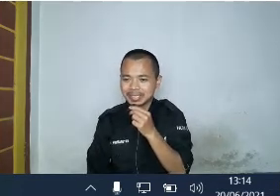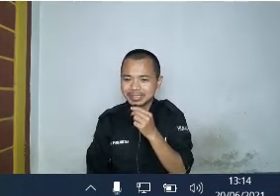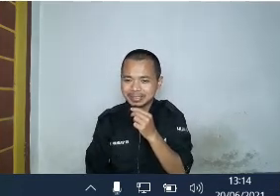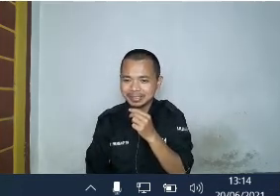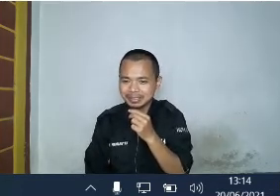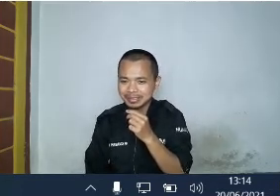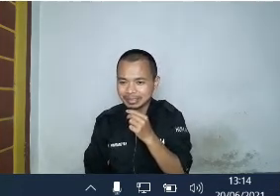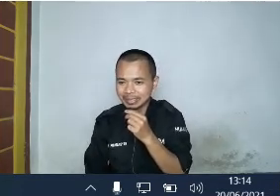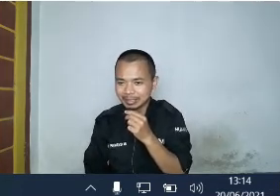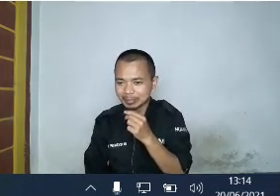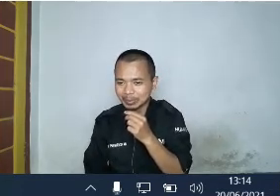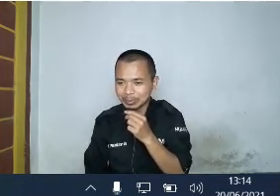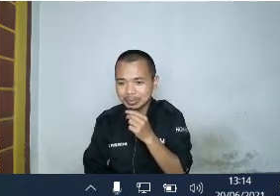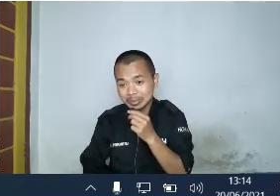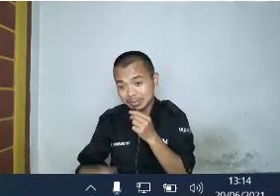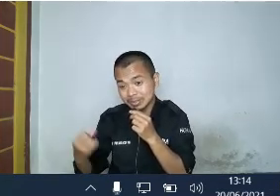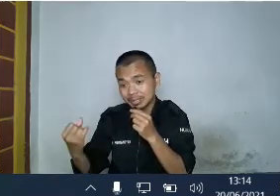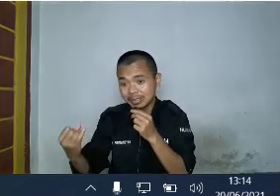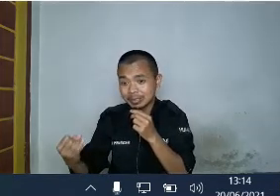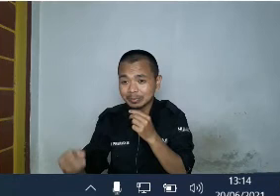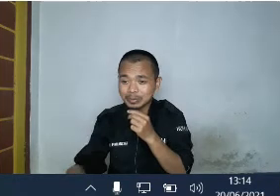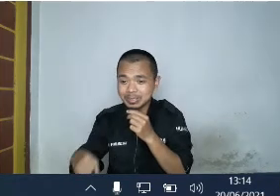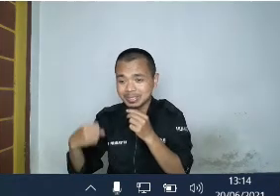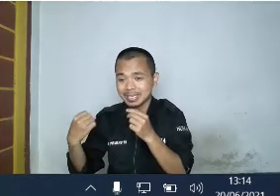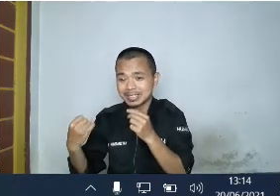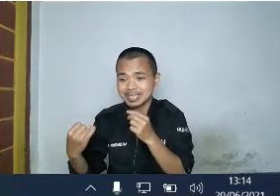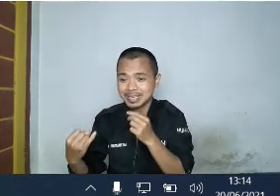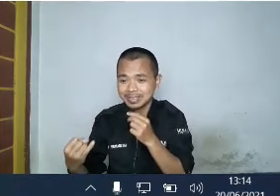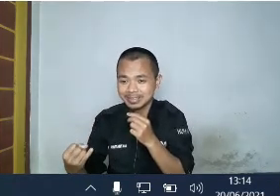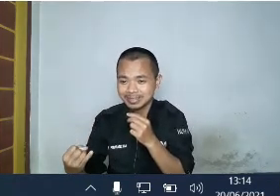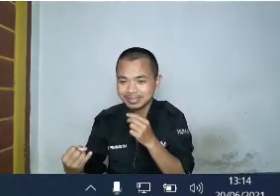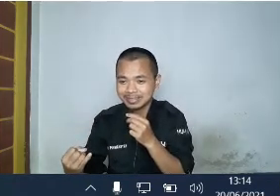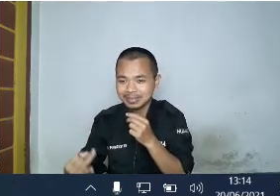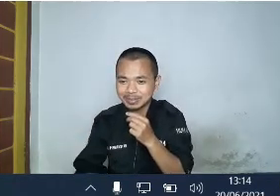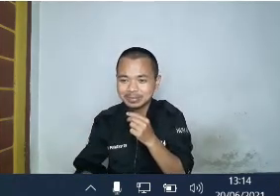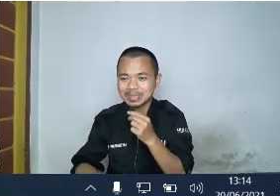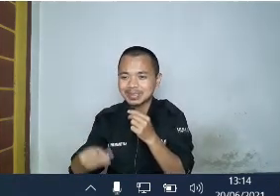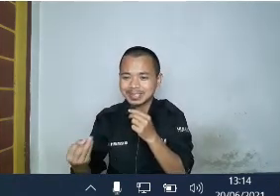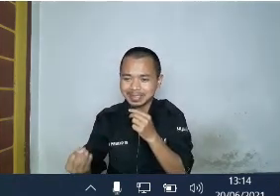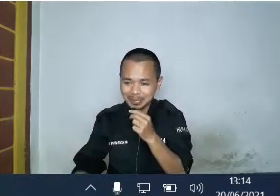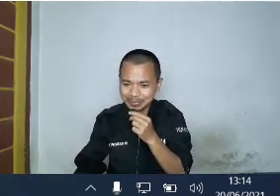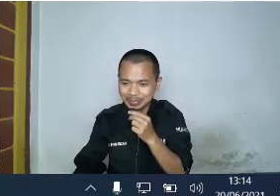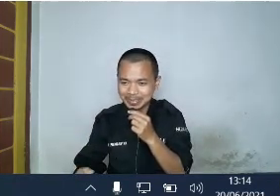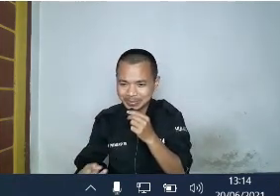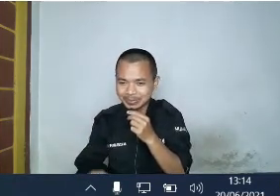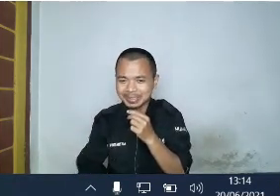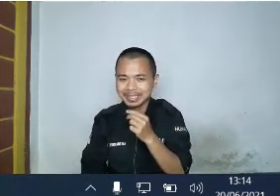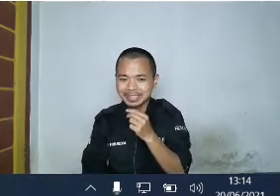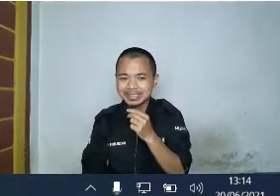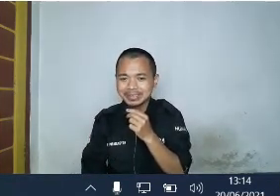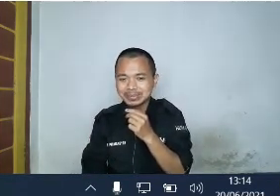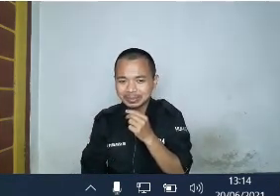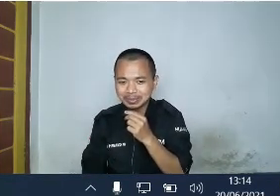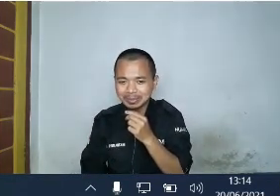7 ya jadi dari hari Minggu Seninnya libur Selasa libur baru hari Rabu masuk Tekan untuk